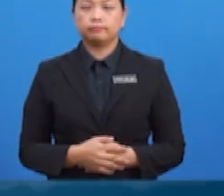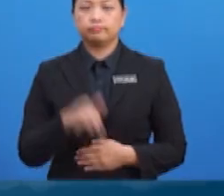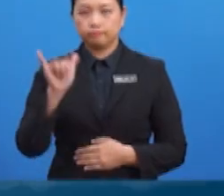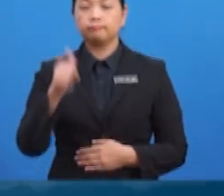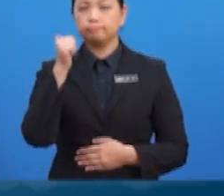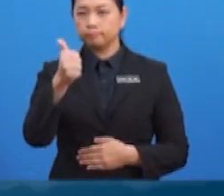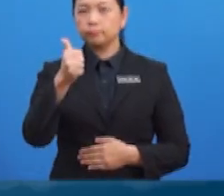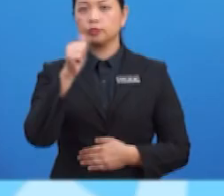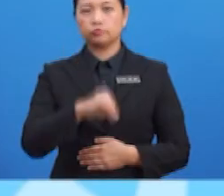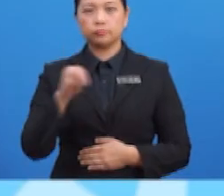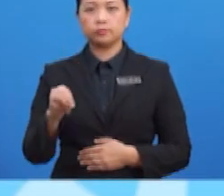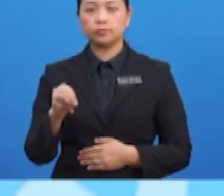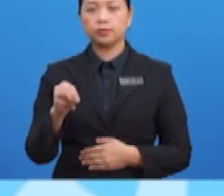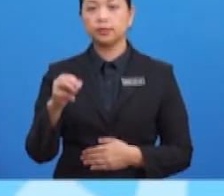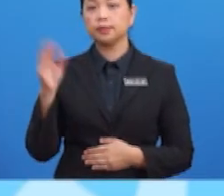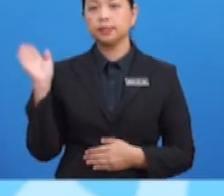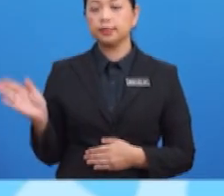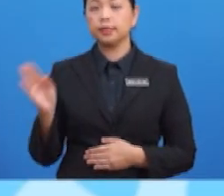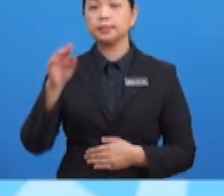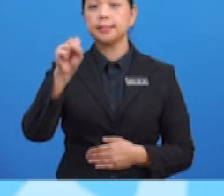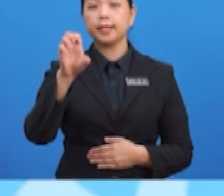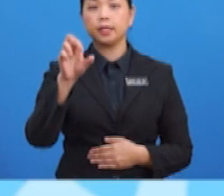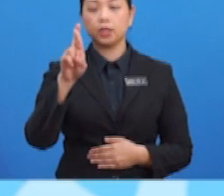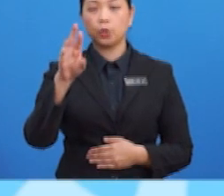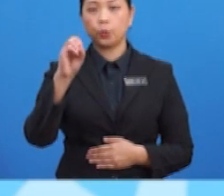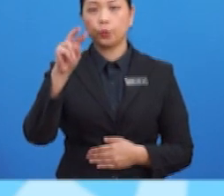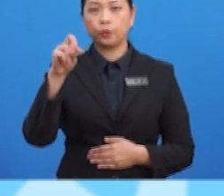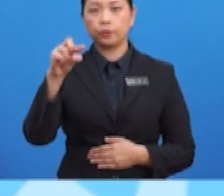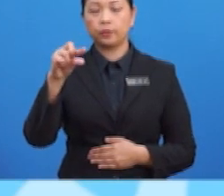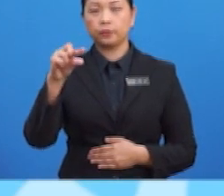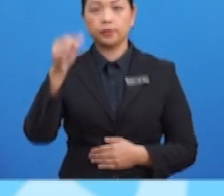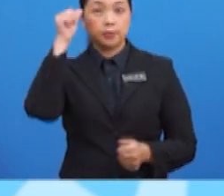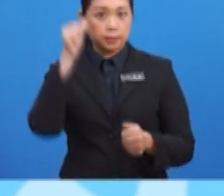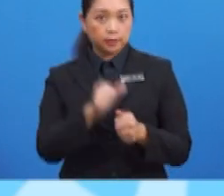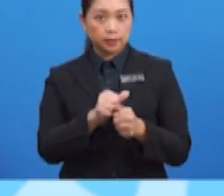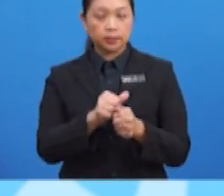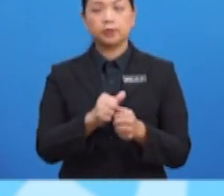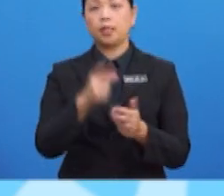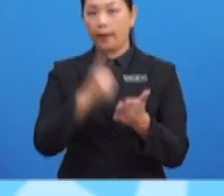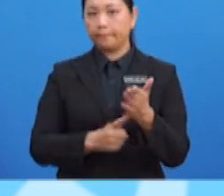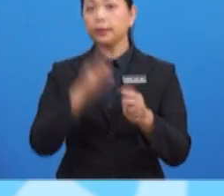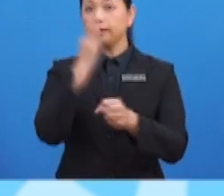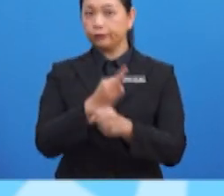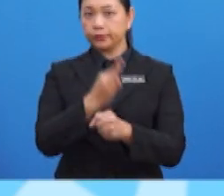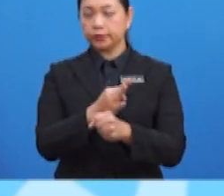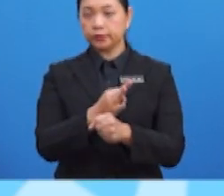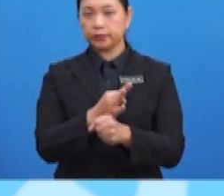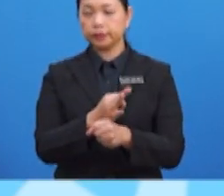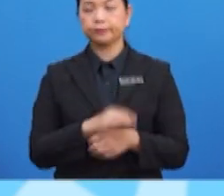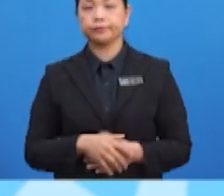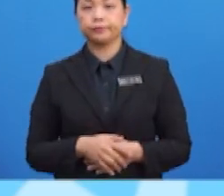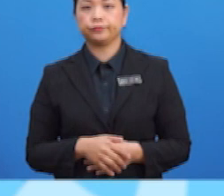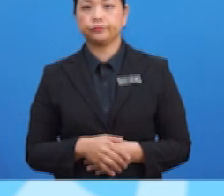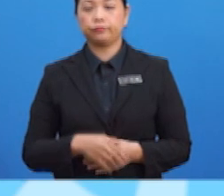Ya, bagus murid-murid. Gear serong. Ingat balik murid-murid, apa fungsi gear serong?